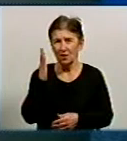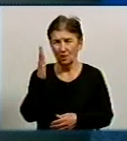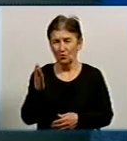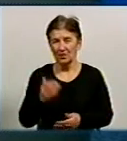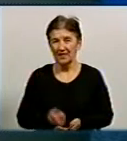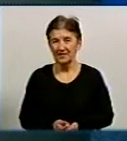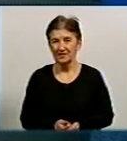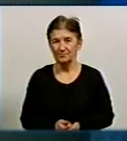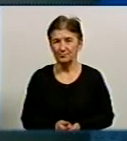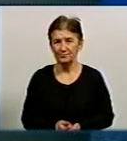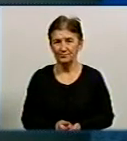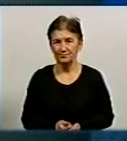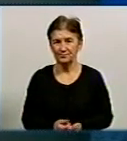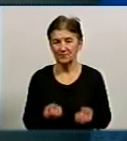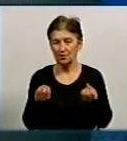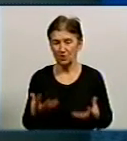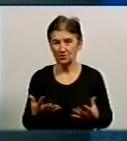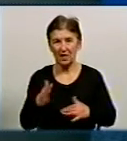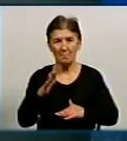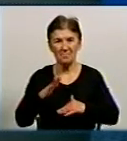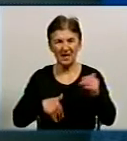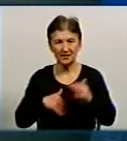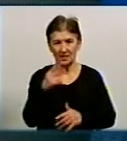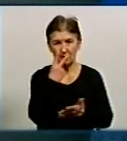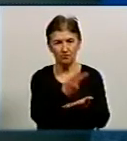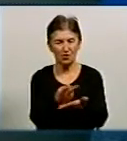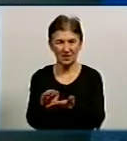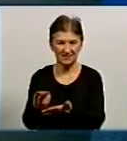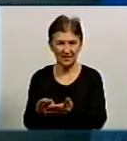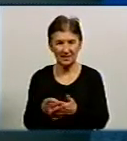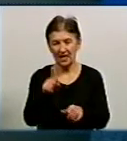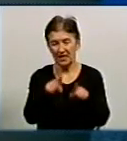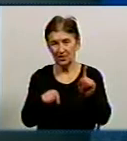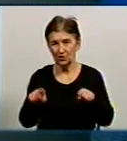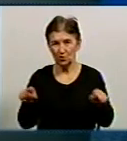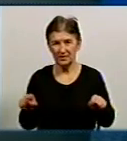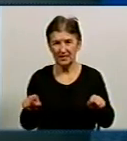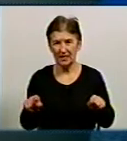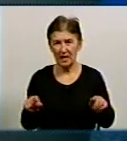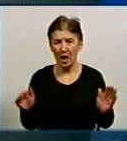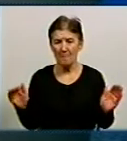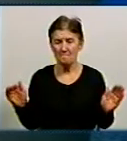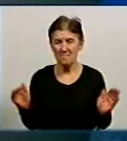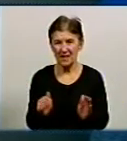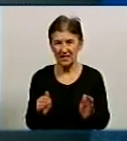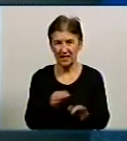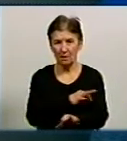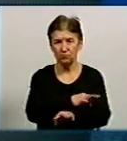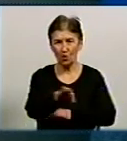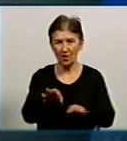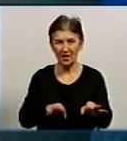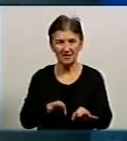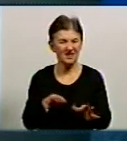просто практика показала, що іноді малий проєкт не вписується в суму 150 тисяч,